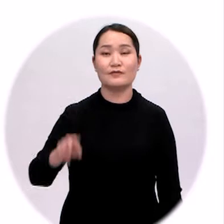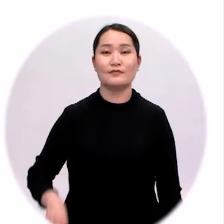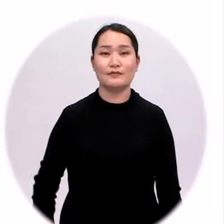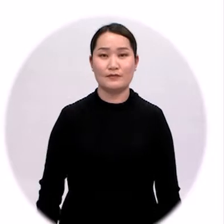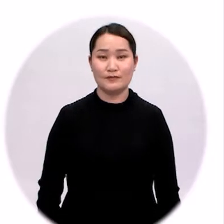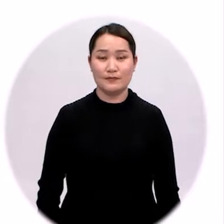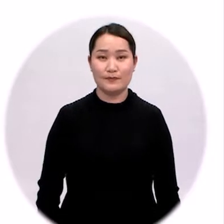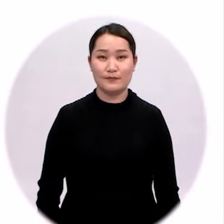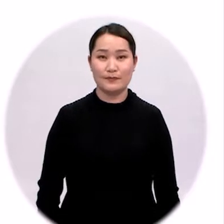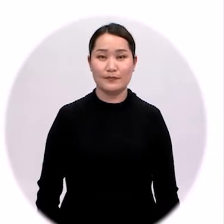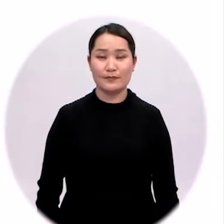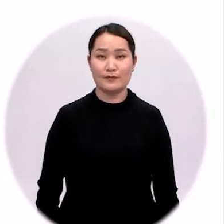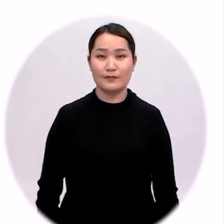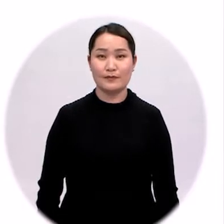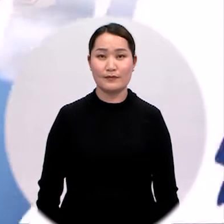тоо гарч байна.